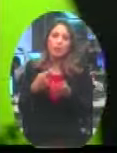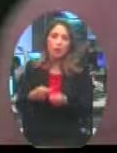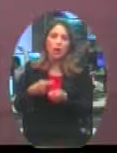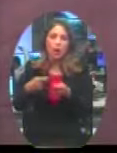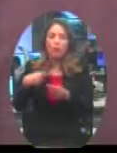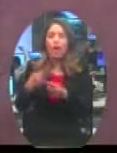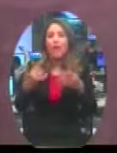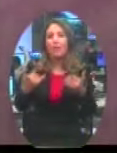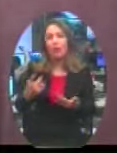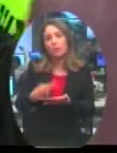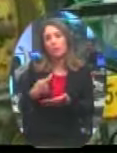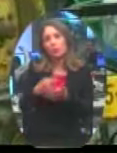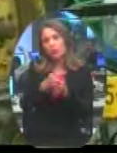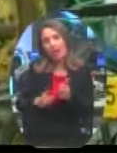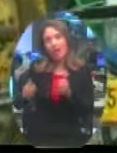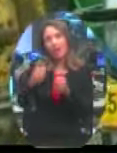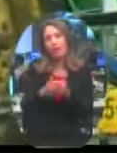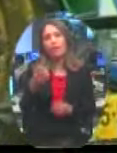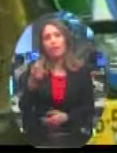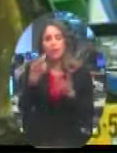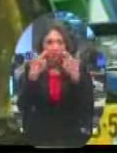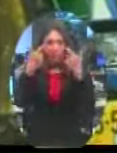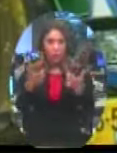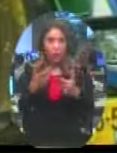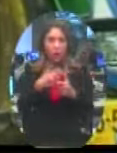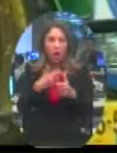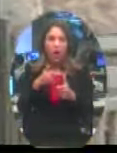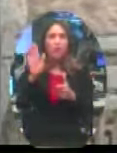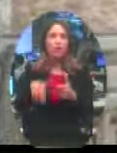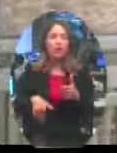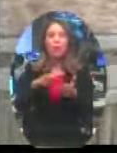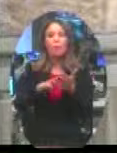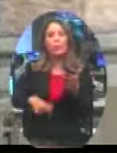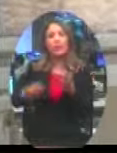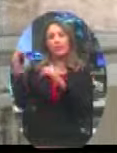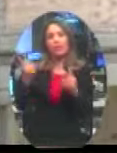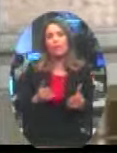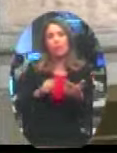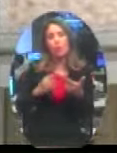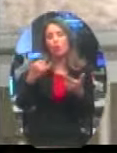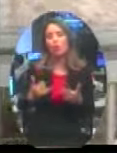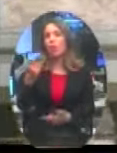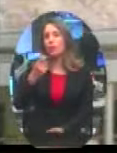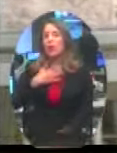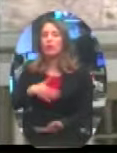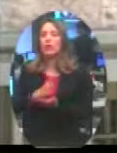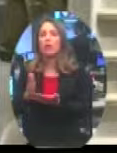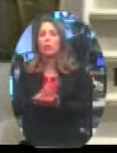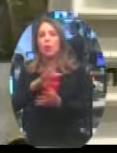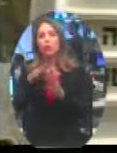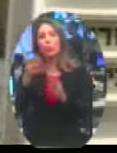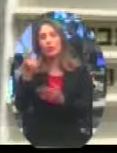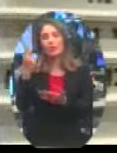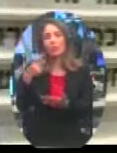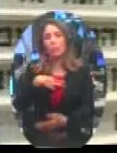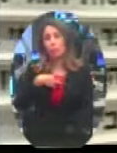הגיע באופן עקיף על ידי מחירים בפיקוח והטלת מכסים על יבוא, כעת מבקש האוצר לקבוע סכום פיצוי שיועבר ישירות